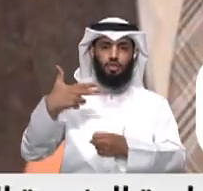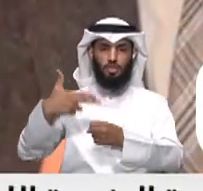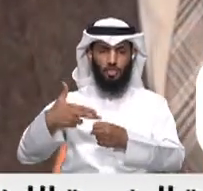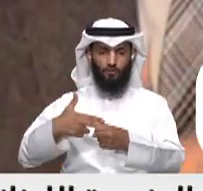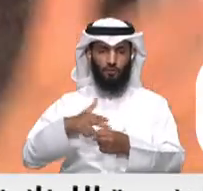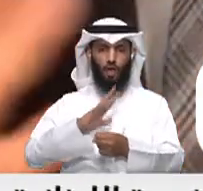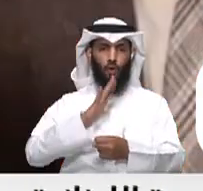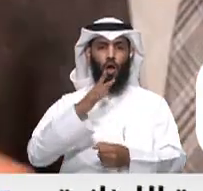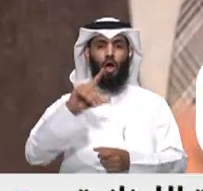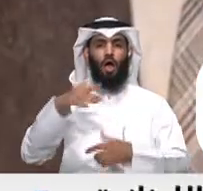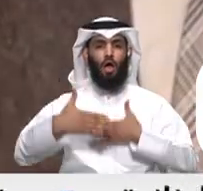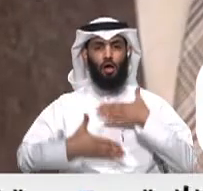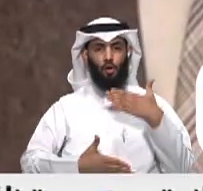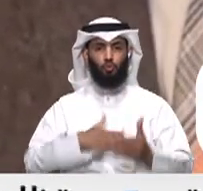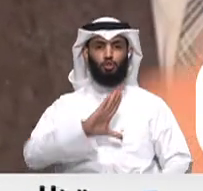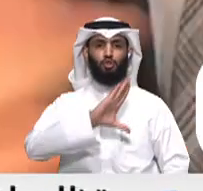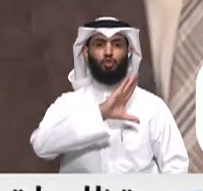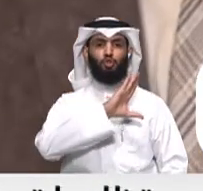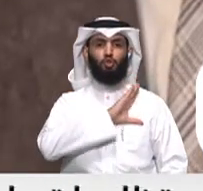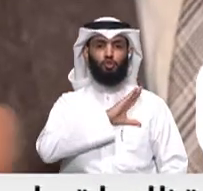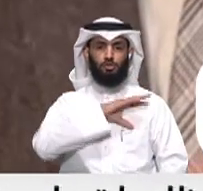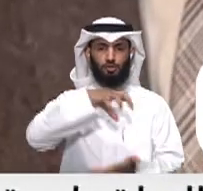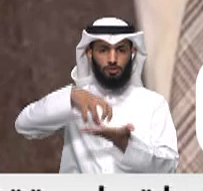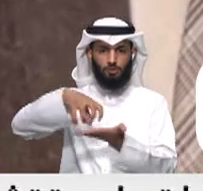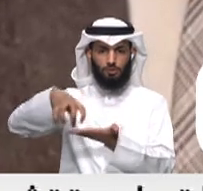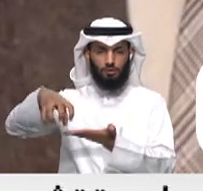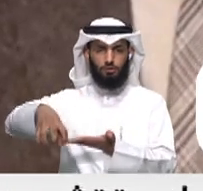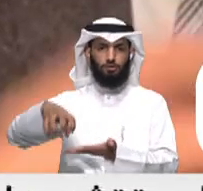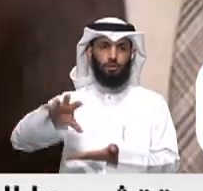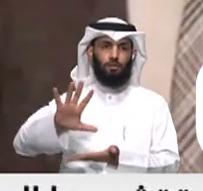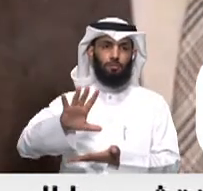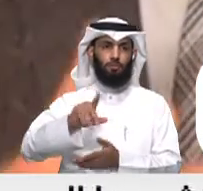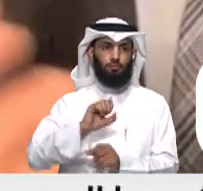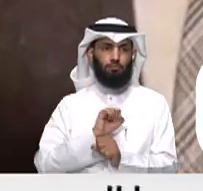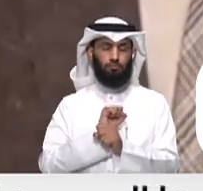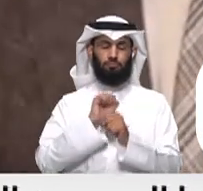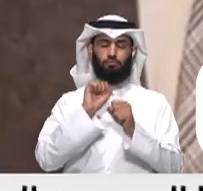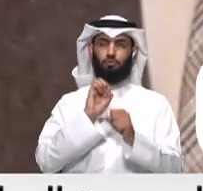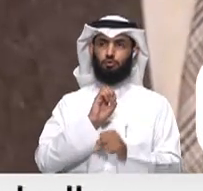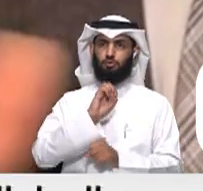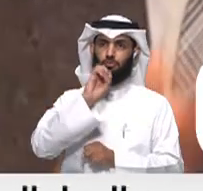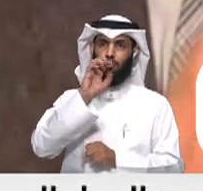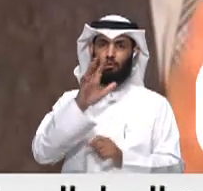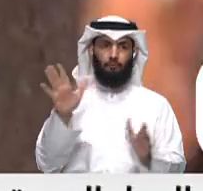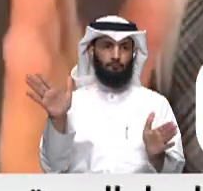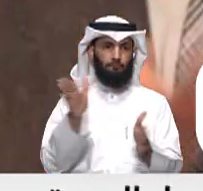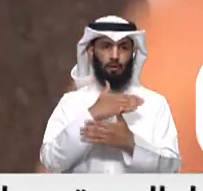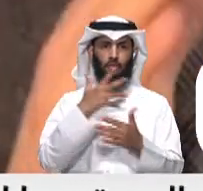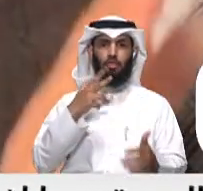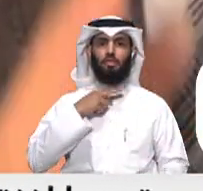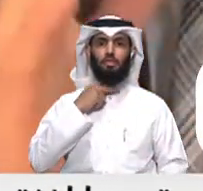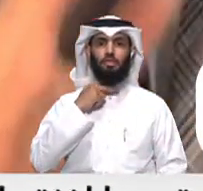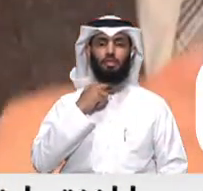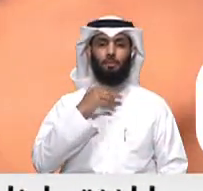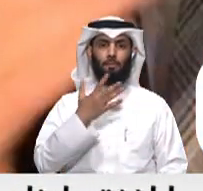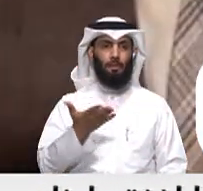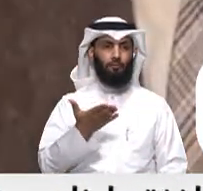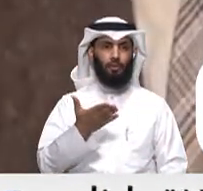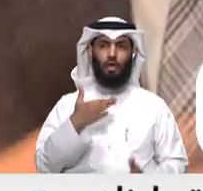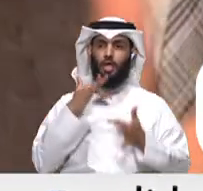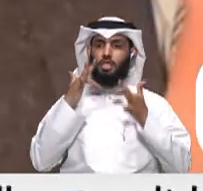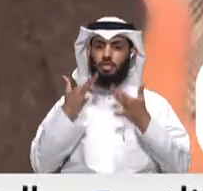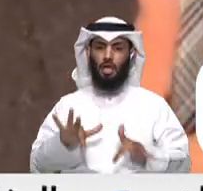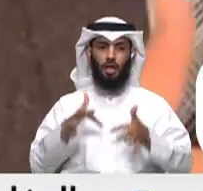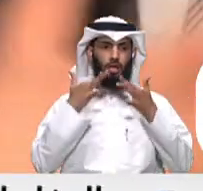عسكرية بعينها حسب ما كانوا يصرحون، لكنهم عندما استيقظوا صباحا وجدوا بأن الأمور طبيعية وليس هناك أي أثر لأي